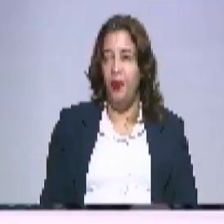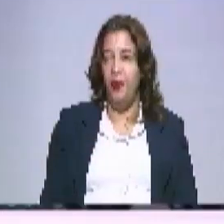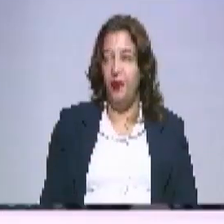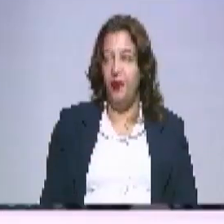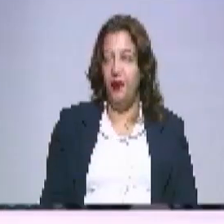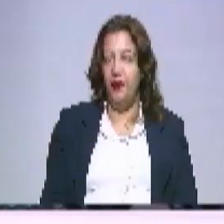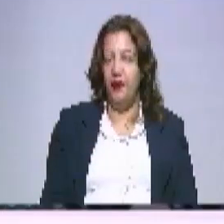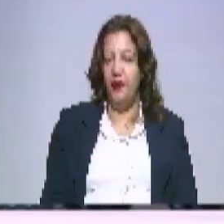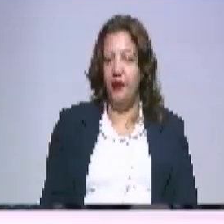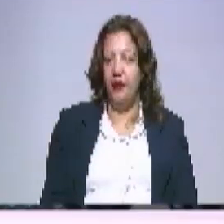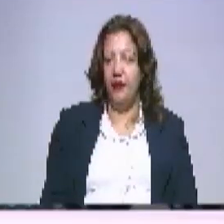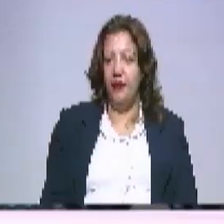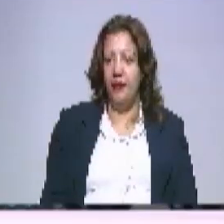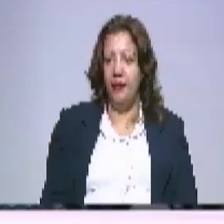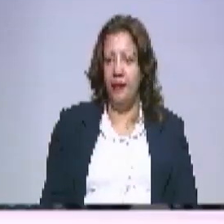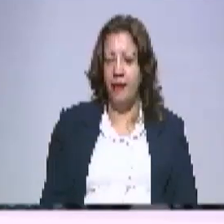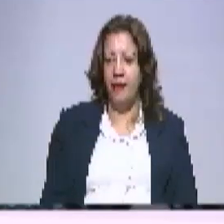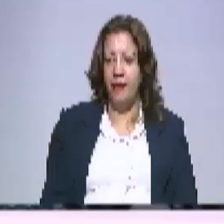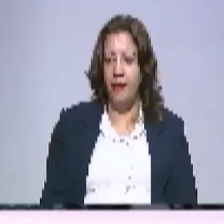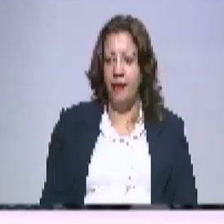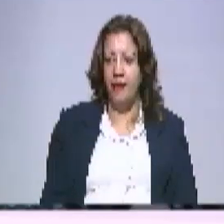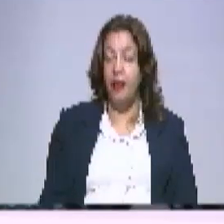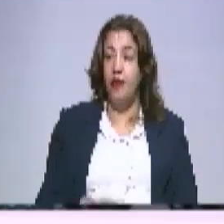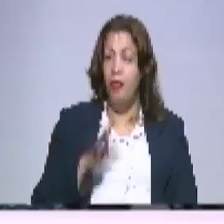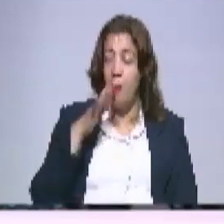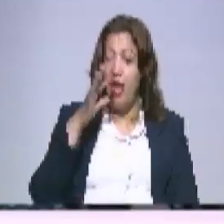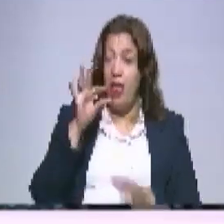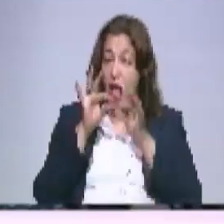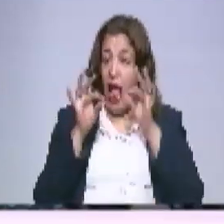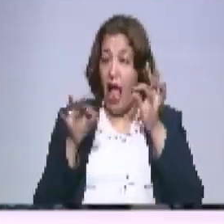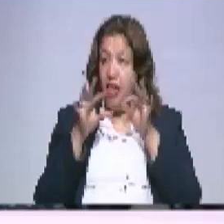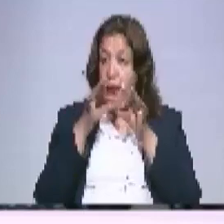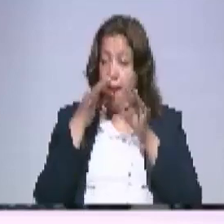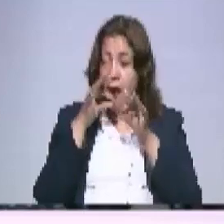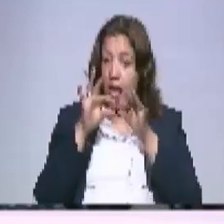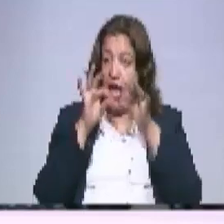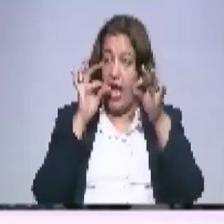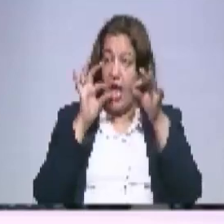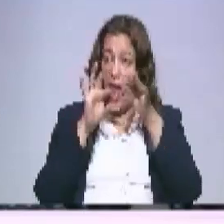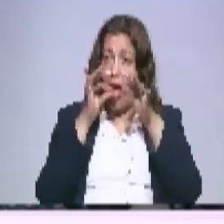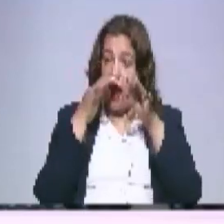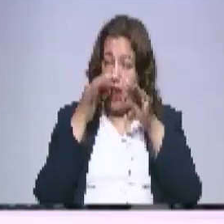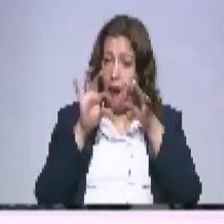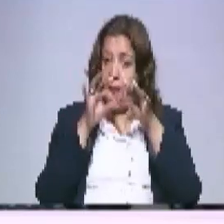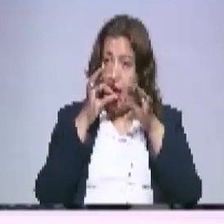احنا ينفع نستخدم برضو ممكن نحط زبيب ولا ايه عشان فيها سكر؟ ما ينفعش. ايه ده